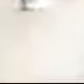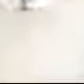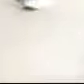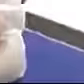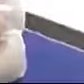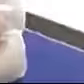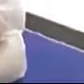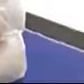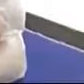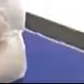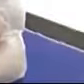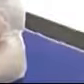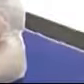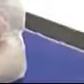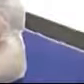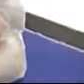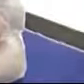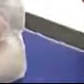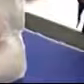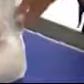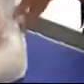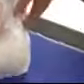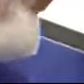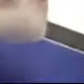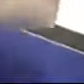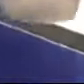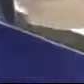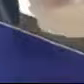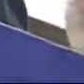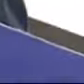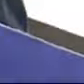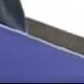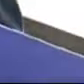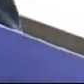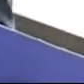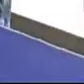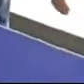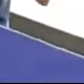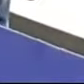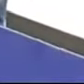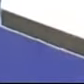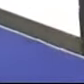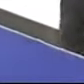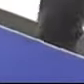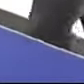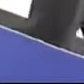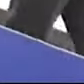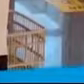ได้ผลสุดท้ายความสำเร็จก็คงไม่มี